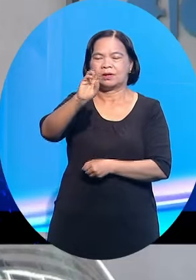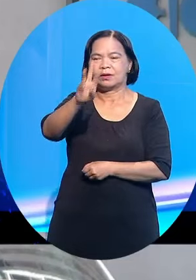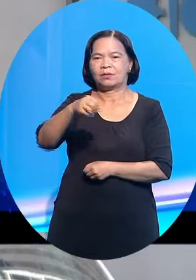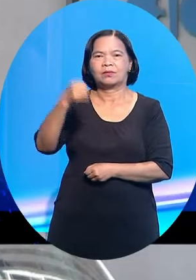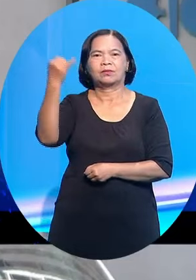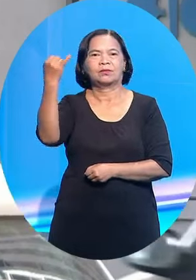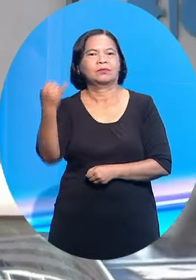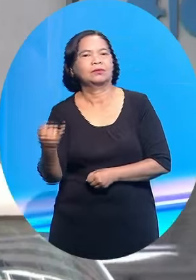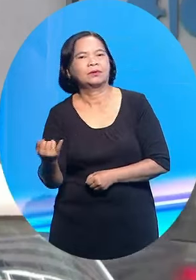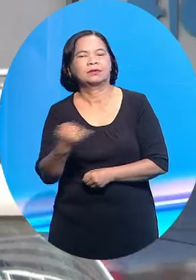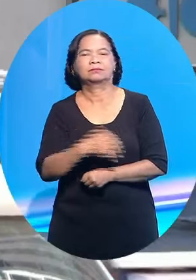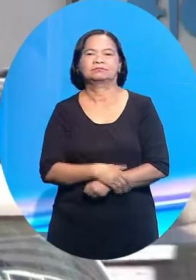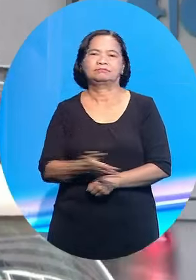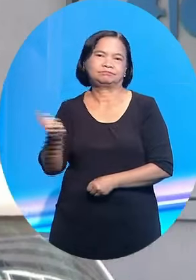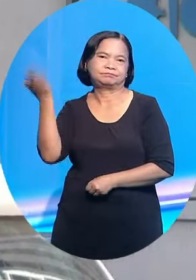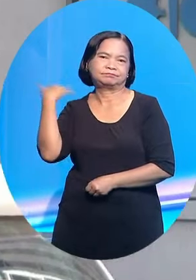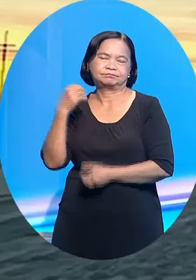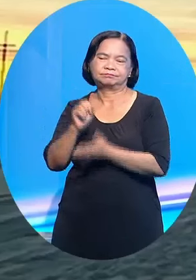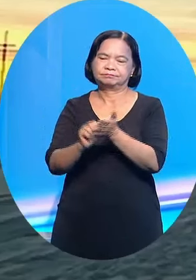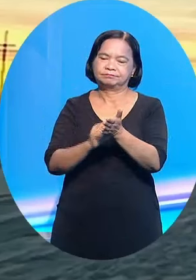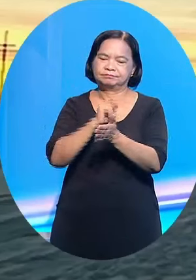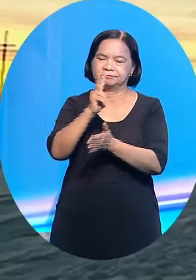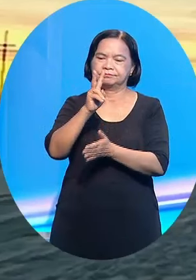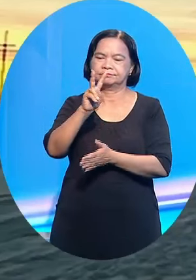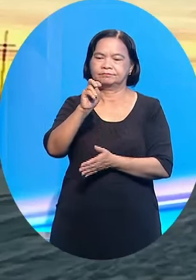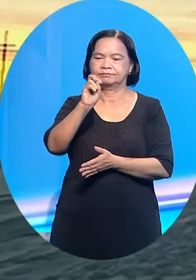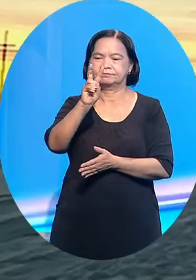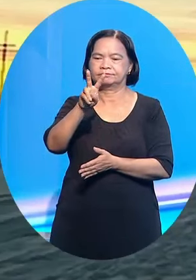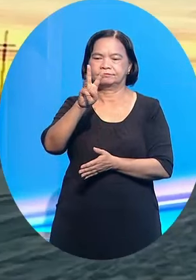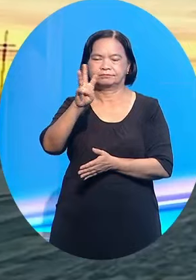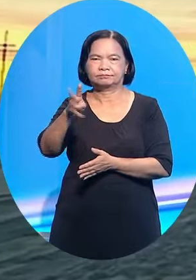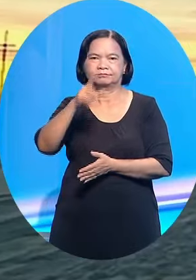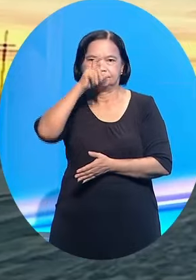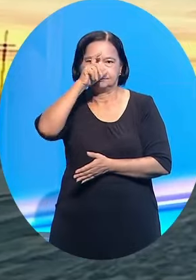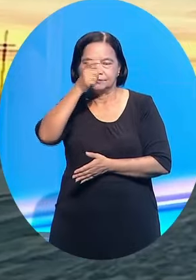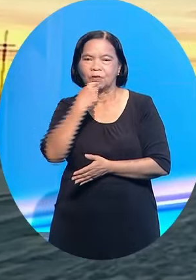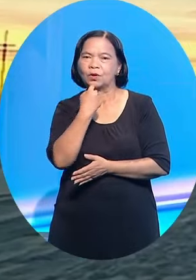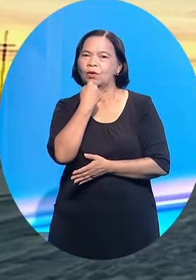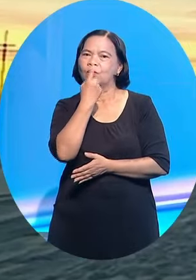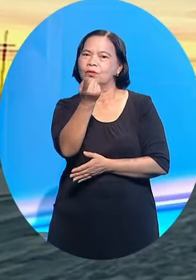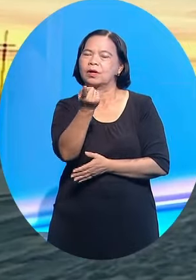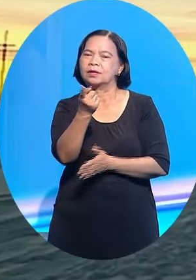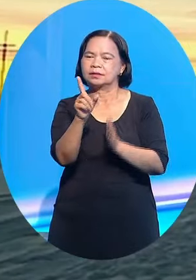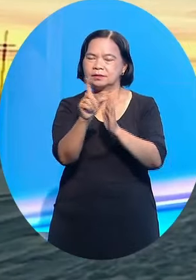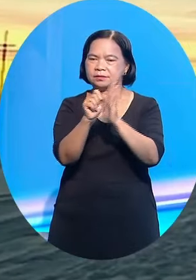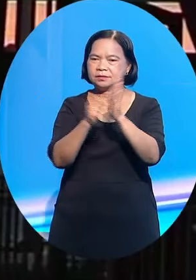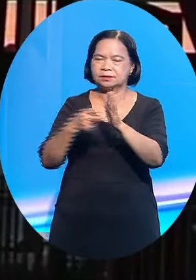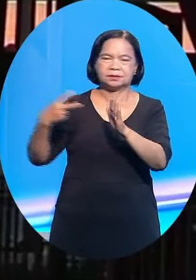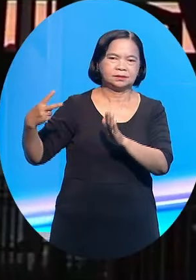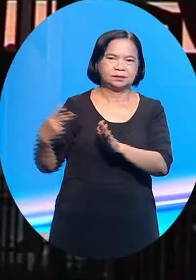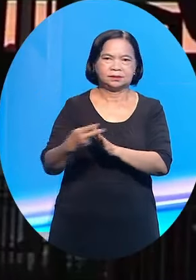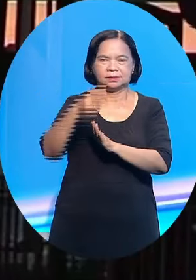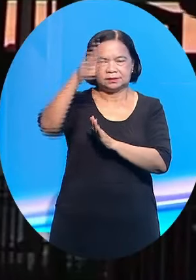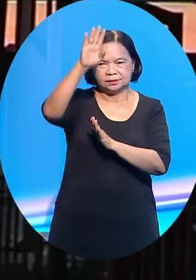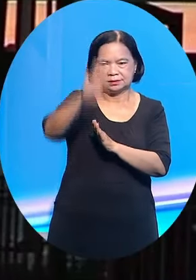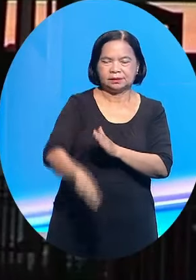thác bình quân. Trước đó, vào tháng 2 năm 2023, Nga lần đầu tiên tuyên bố gia hạn chính sách cắt giảm sản lượng khai thác